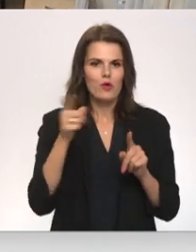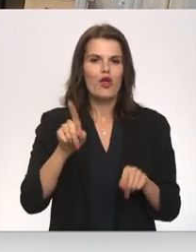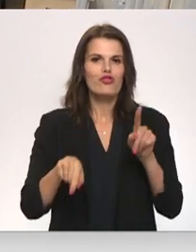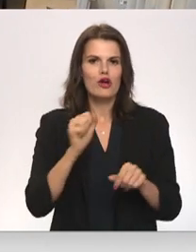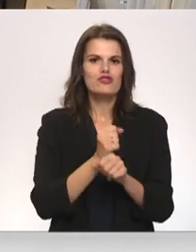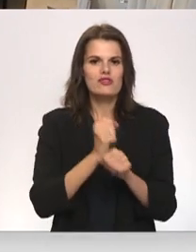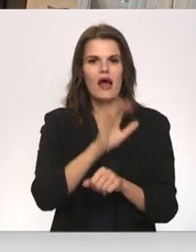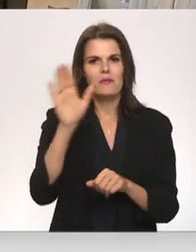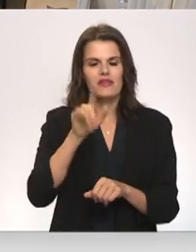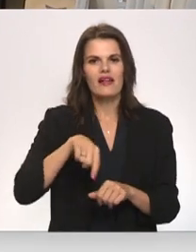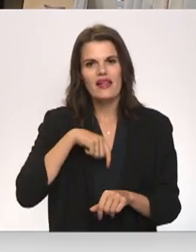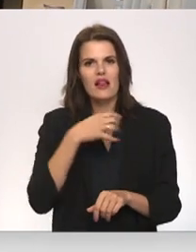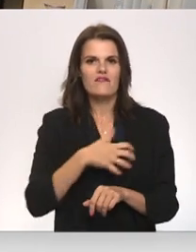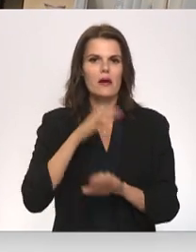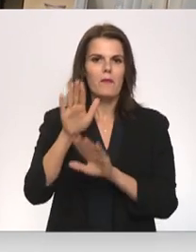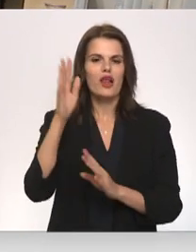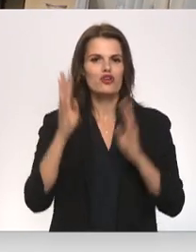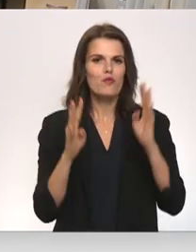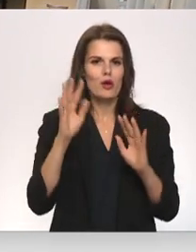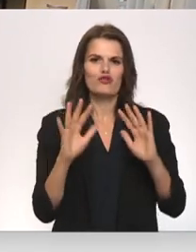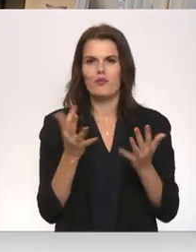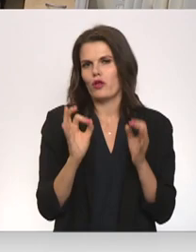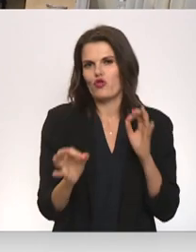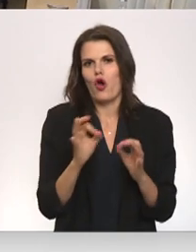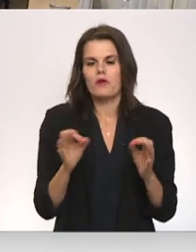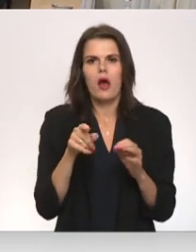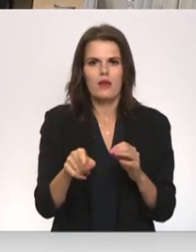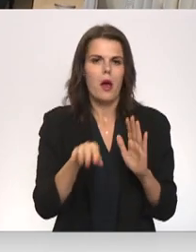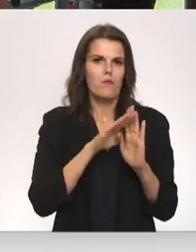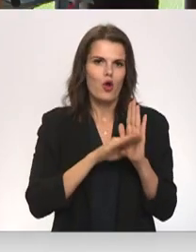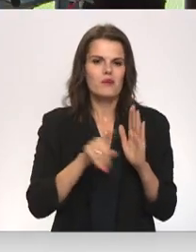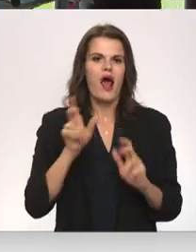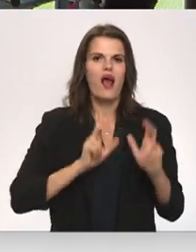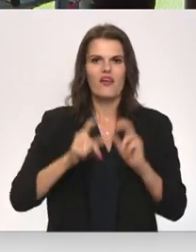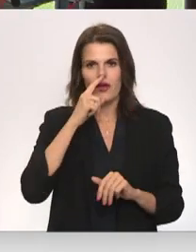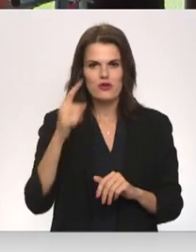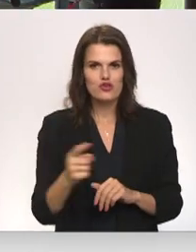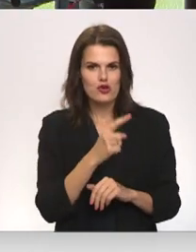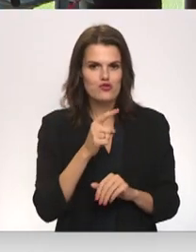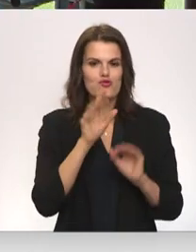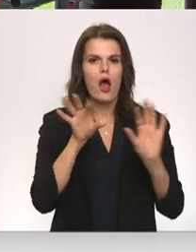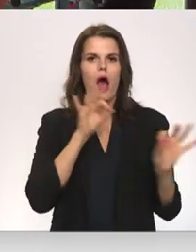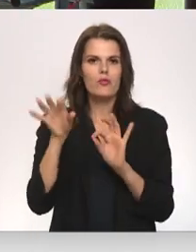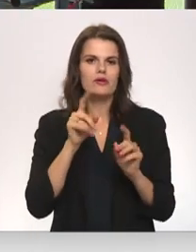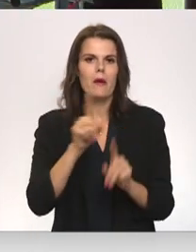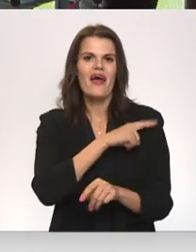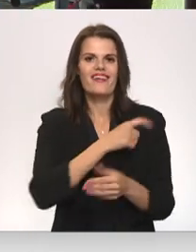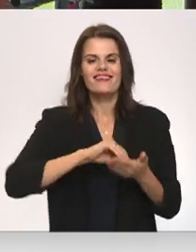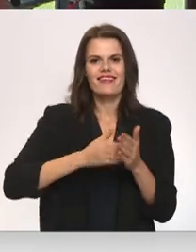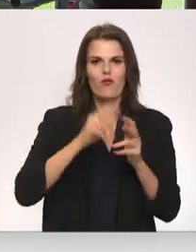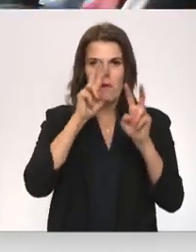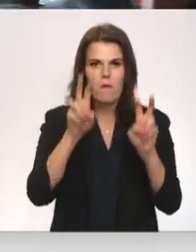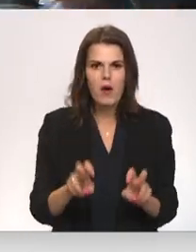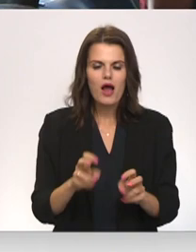būs ilgāk mežā jāpaliek un tā tālāk. Bet tā ir apmācība programma, kur ir akadēmiskās stundas. Atlase izpaudīsies kā medicīniskā stāvokļa